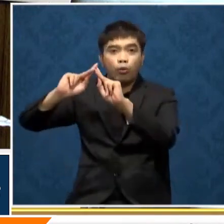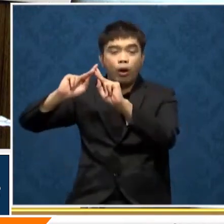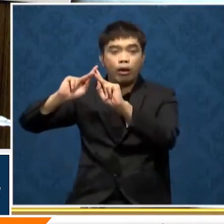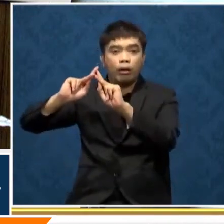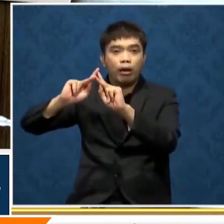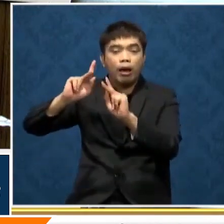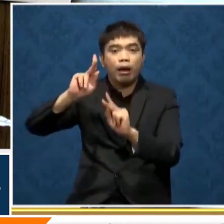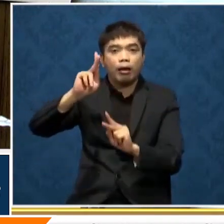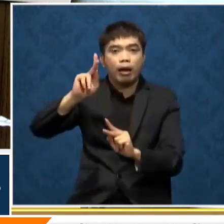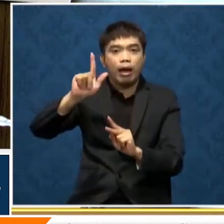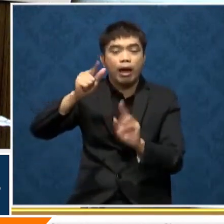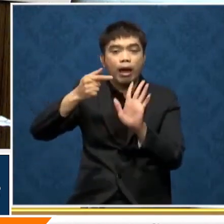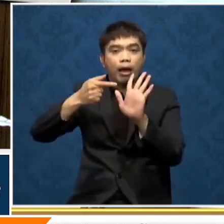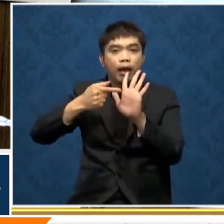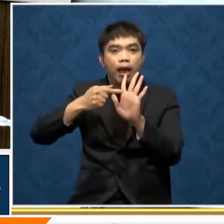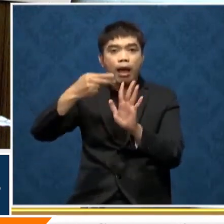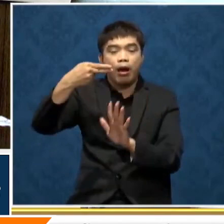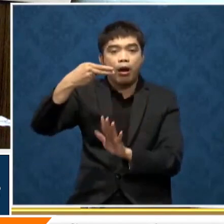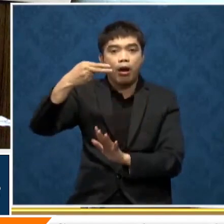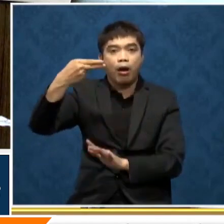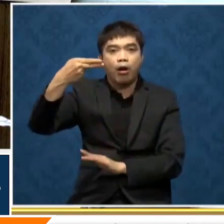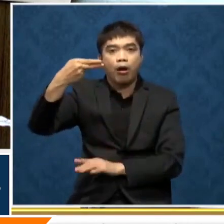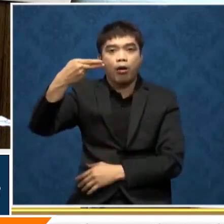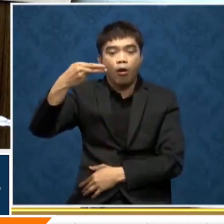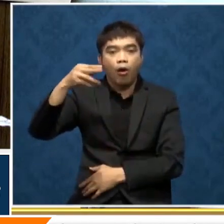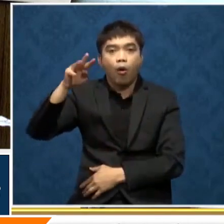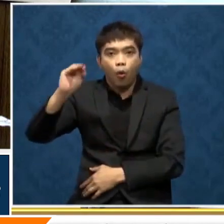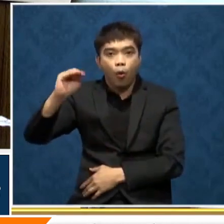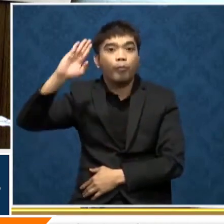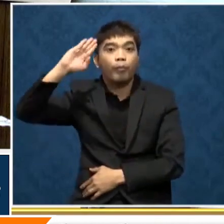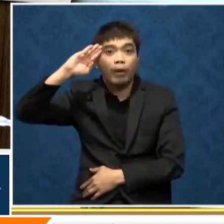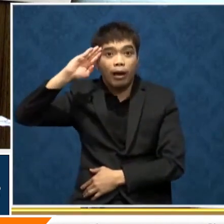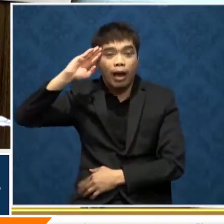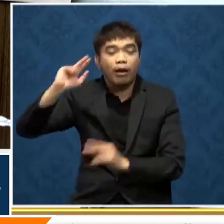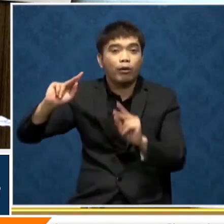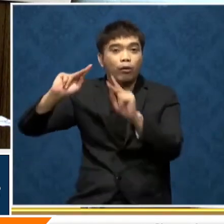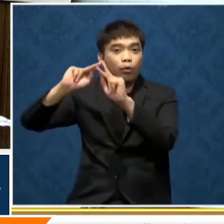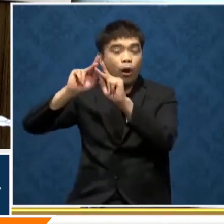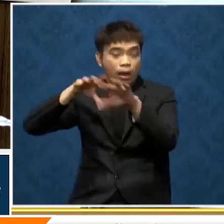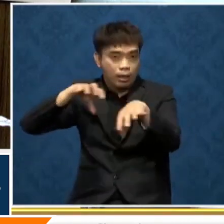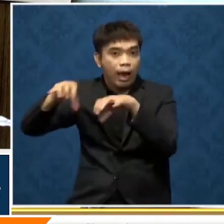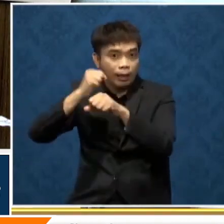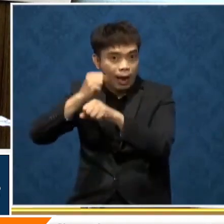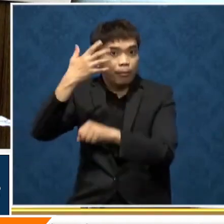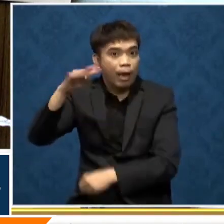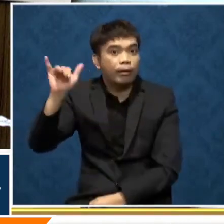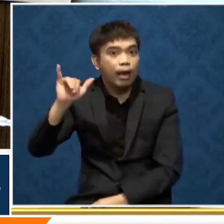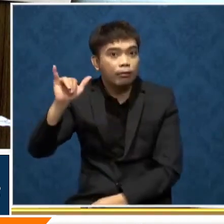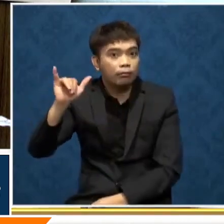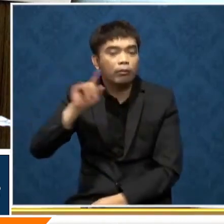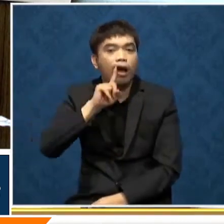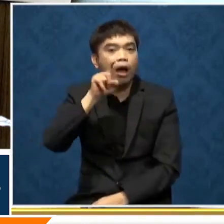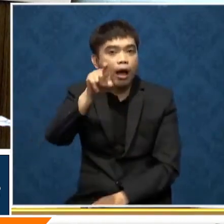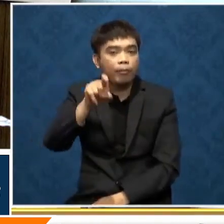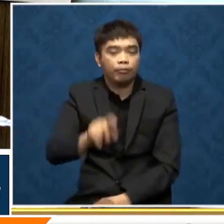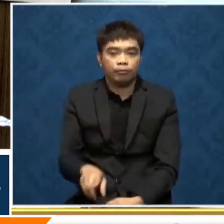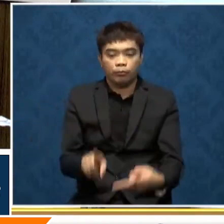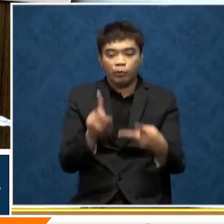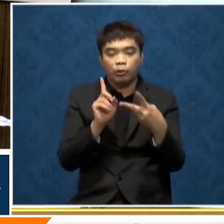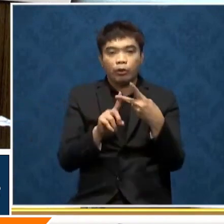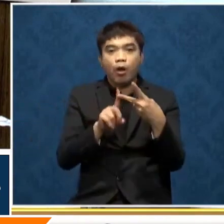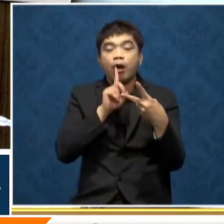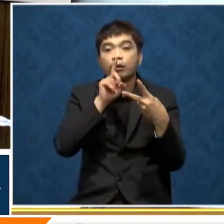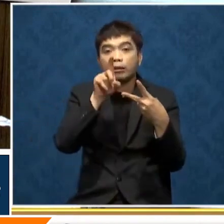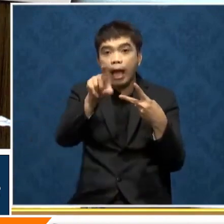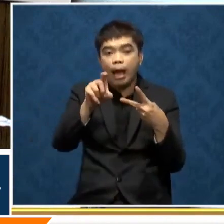ผมขอถามท่านว่ากระทรวงกลาโหมได้จัดทำอะไรไปบ้างครับประเด็นที่ 2คือการปฏิรูปการปล่อย